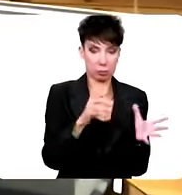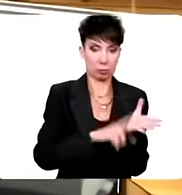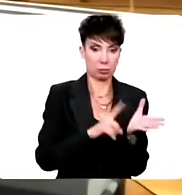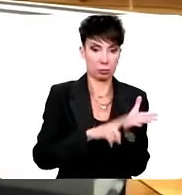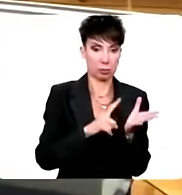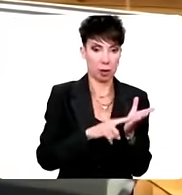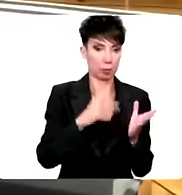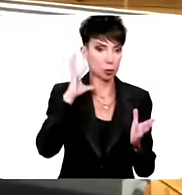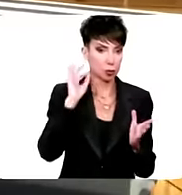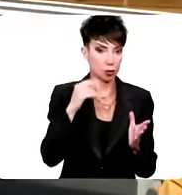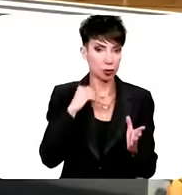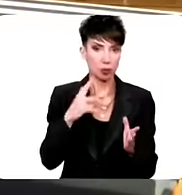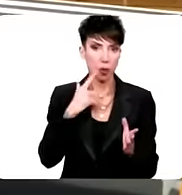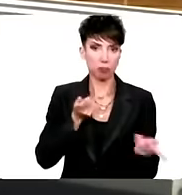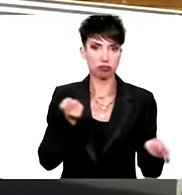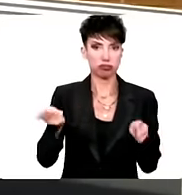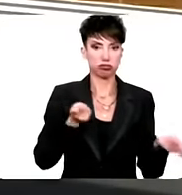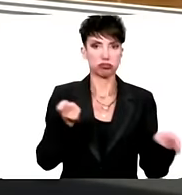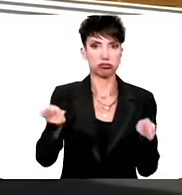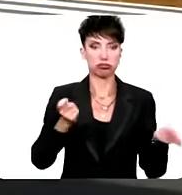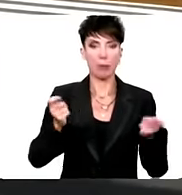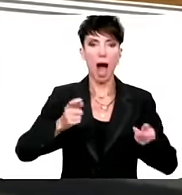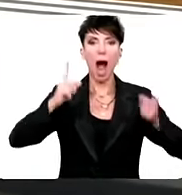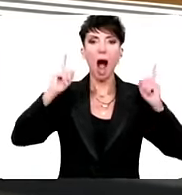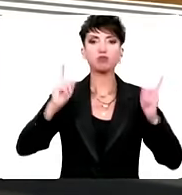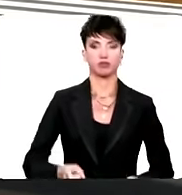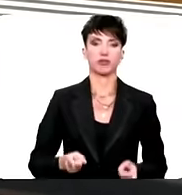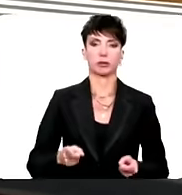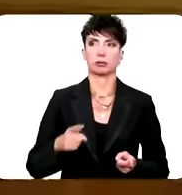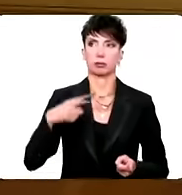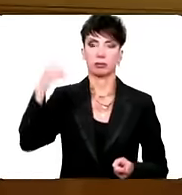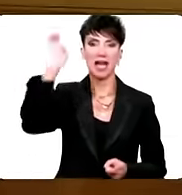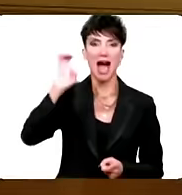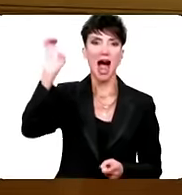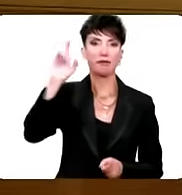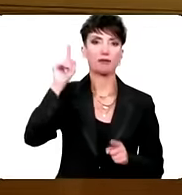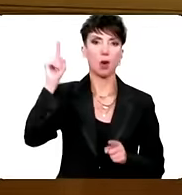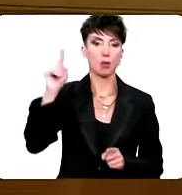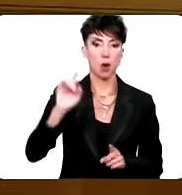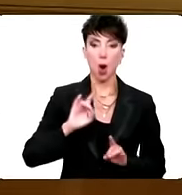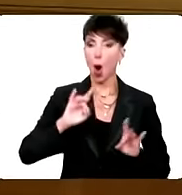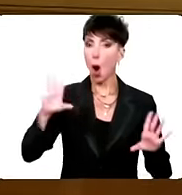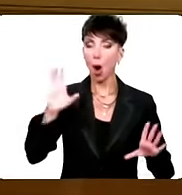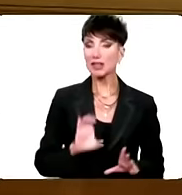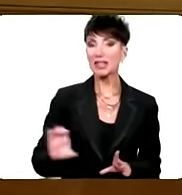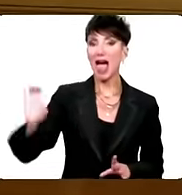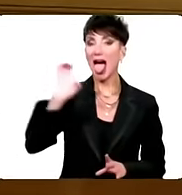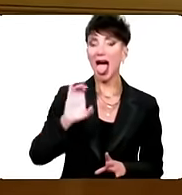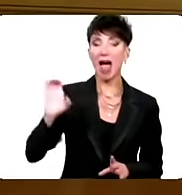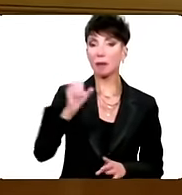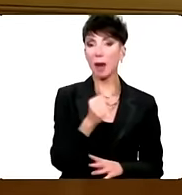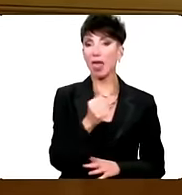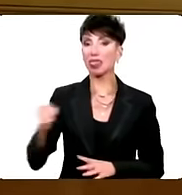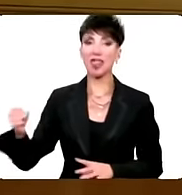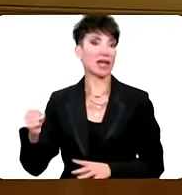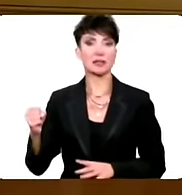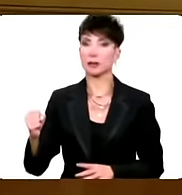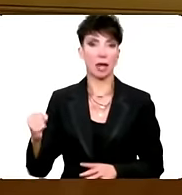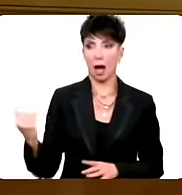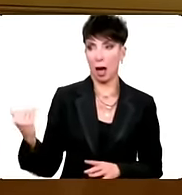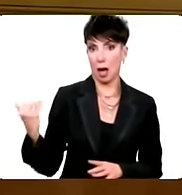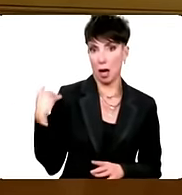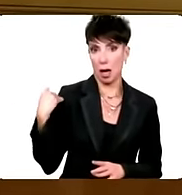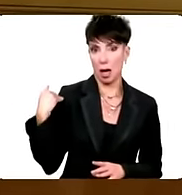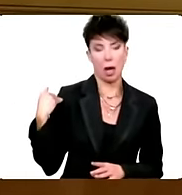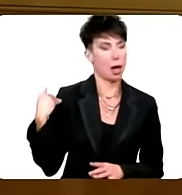θα πω κουμάντο, αλλά θα πάρουμε τις σημαντικές αποφάσεις στην Ευρώπη. Και τίποτα δεν μπορεί να γίνει χωρίς το Ευρωπαϊκό Λαϊκό Κόμμα. Και αυτό είναι καλό, γιατί αυξήθηκε μεν η